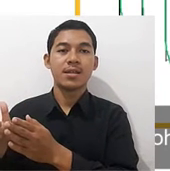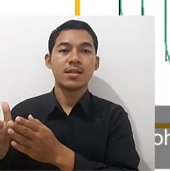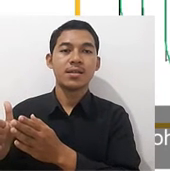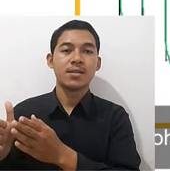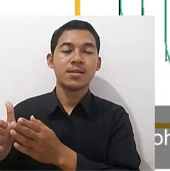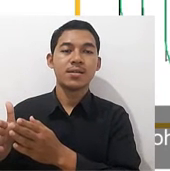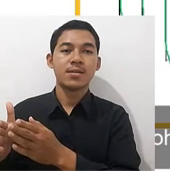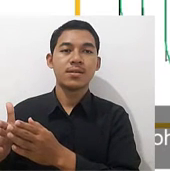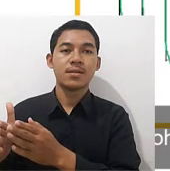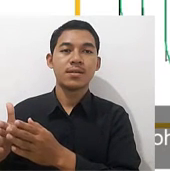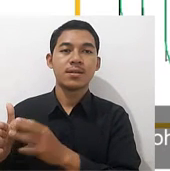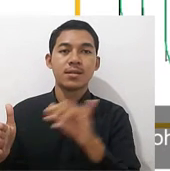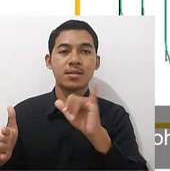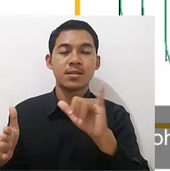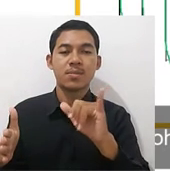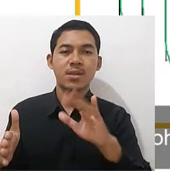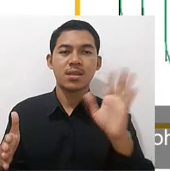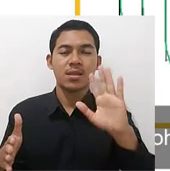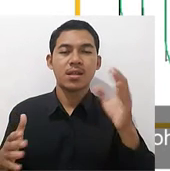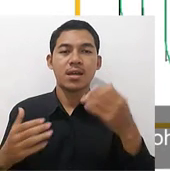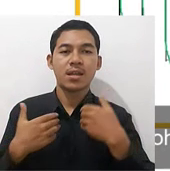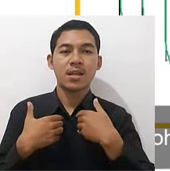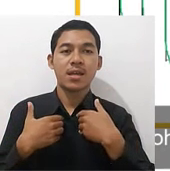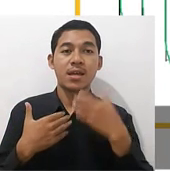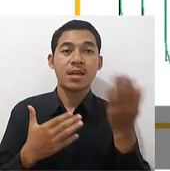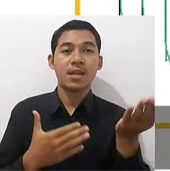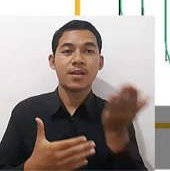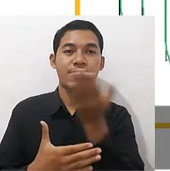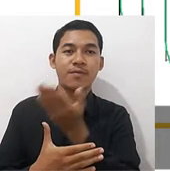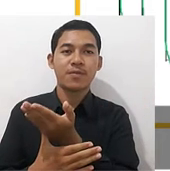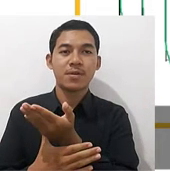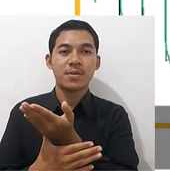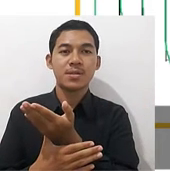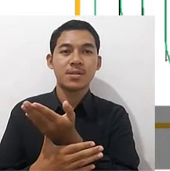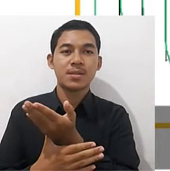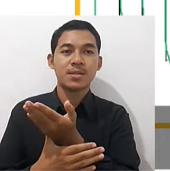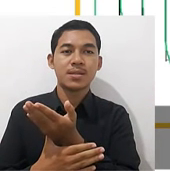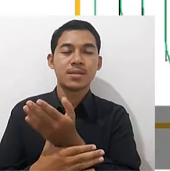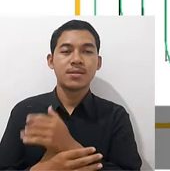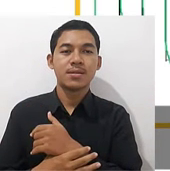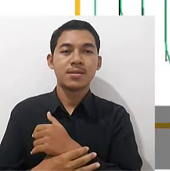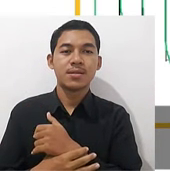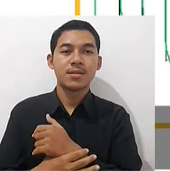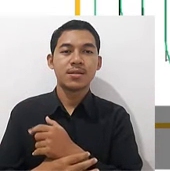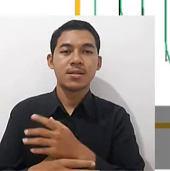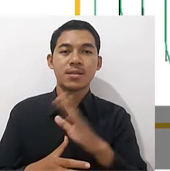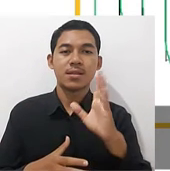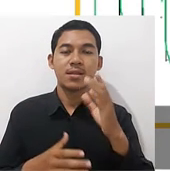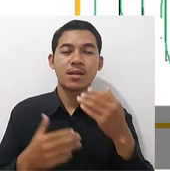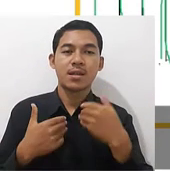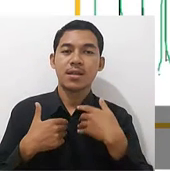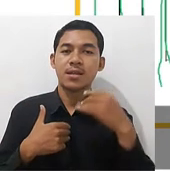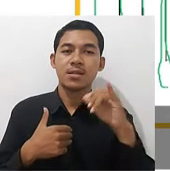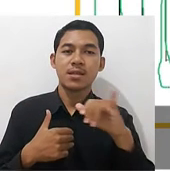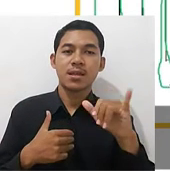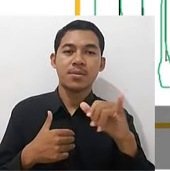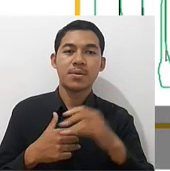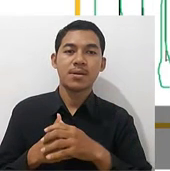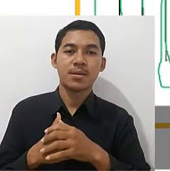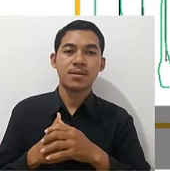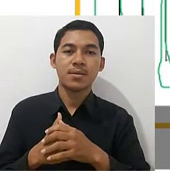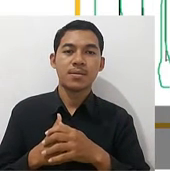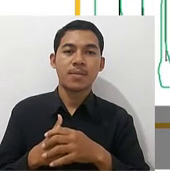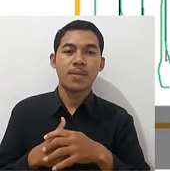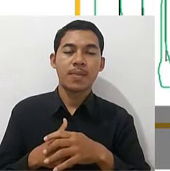Oh, ternyata dia sama sekali gak ada yang diinversin kan? Tuh. Dia gak ada yang diinversin tuh. Ini juga sama nih, gak ada yang diinversin. Ya kan?